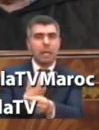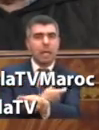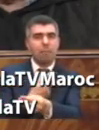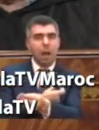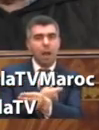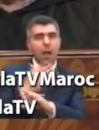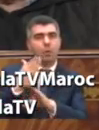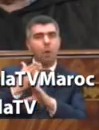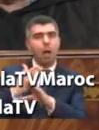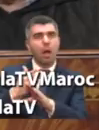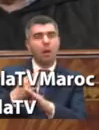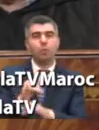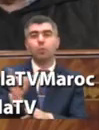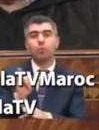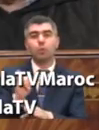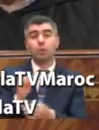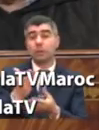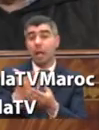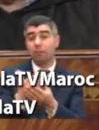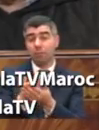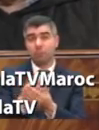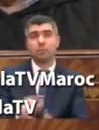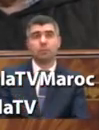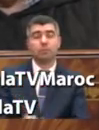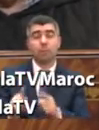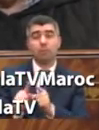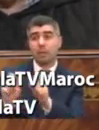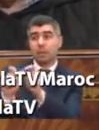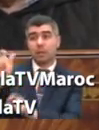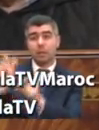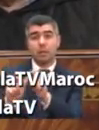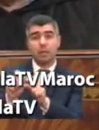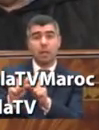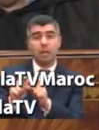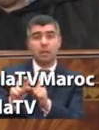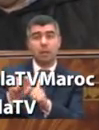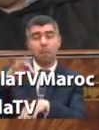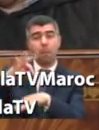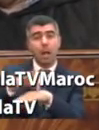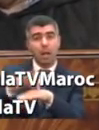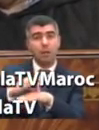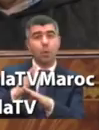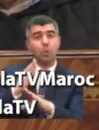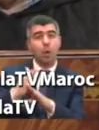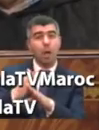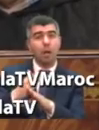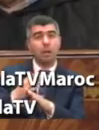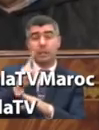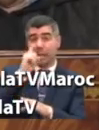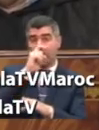الصحيه العموميه، ما تسبب في ازمه لالاف المرضى المصابين بداء السكري إلى جانب